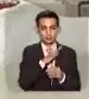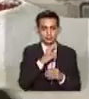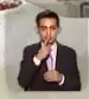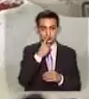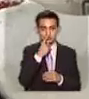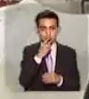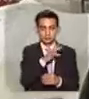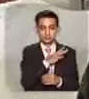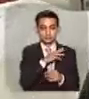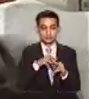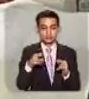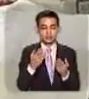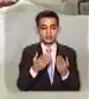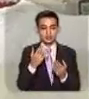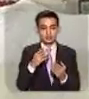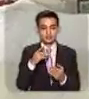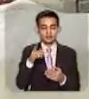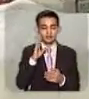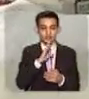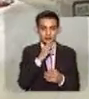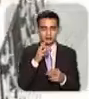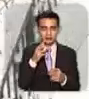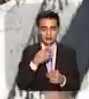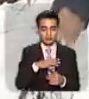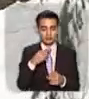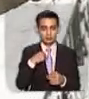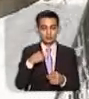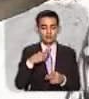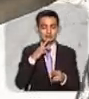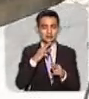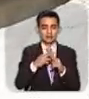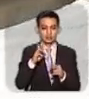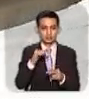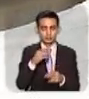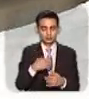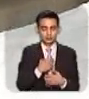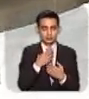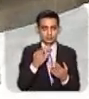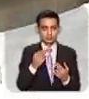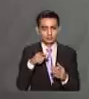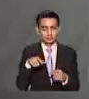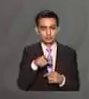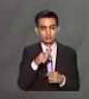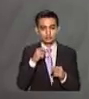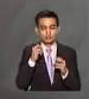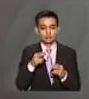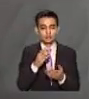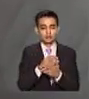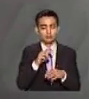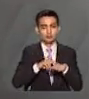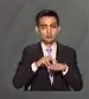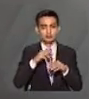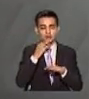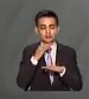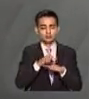вот и на ее месте могла быть оказаться моя сестра. И вам настолько после этого не страшно? Конечно, страшно. Вы что? В полиции рассказали,